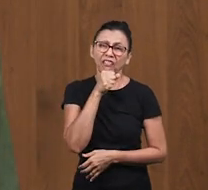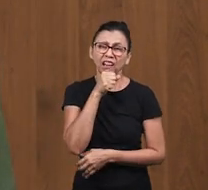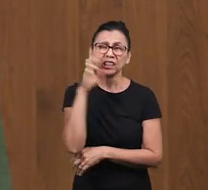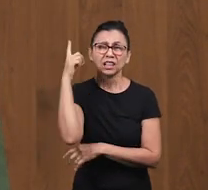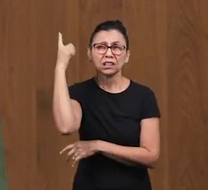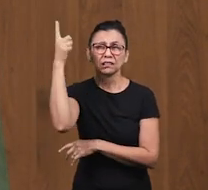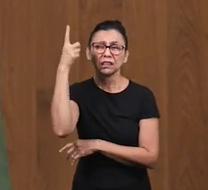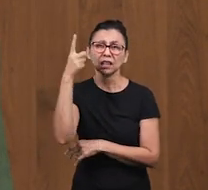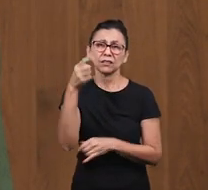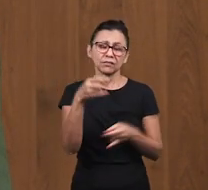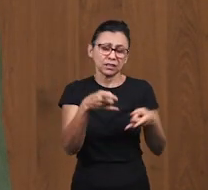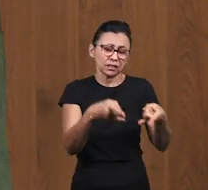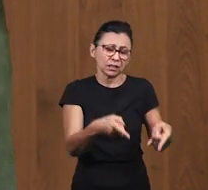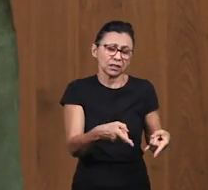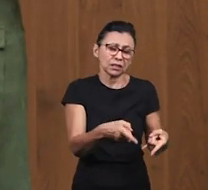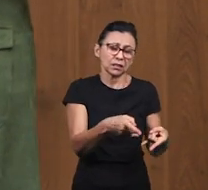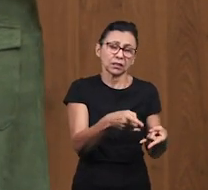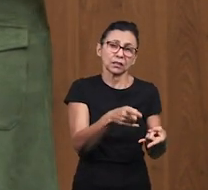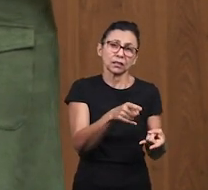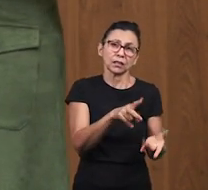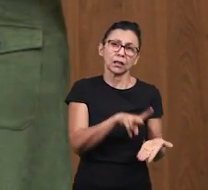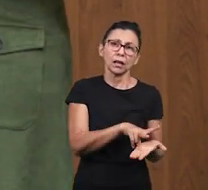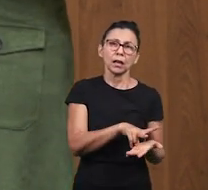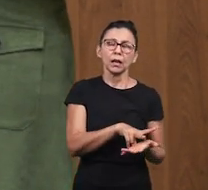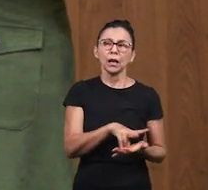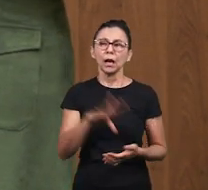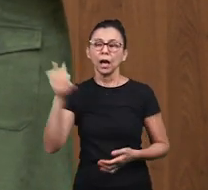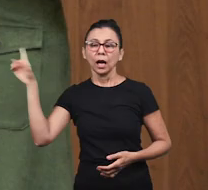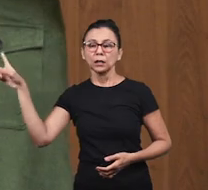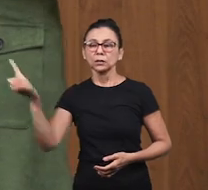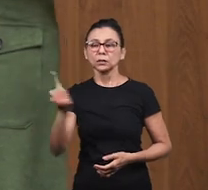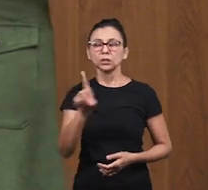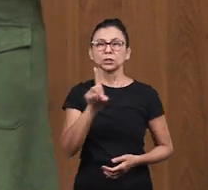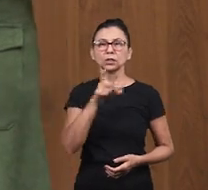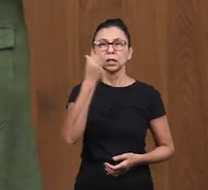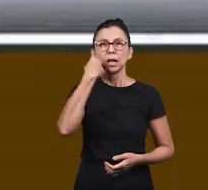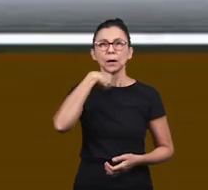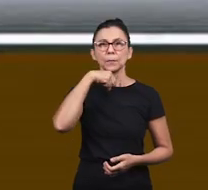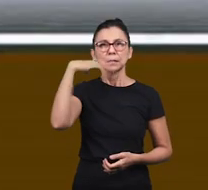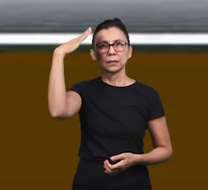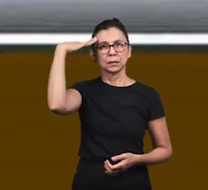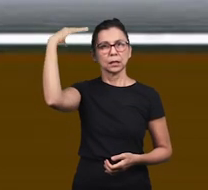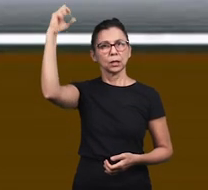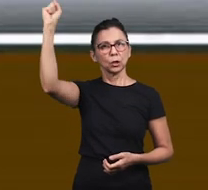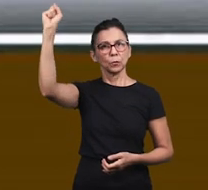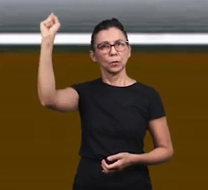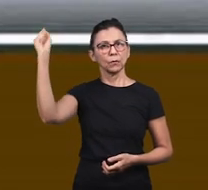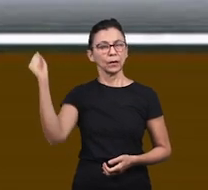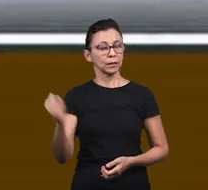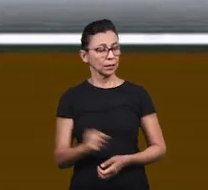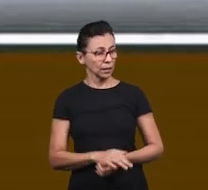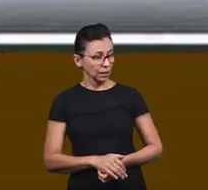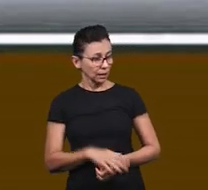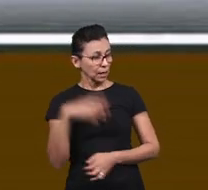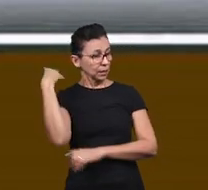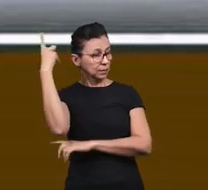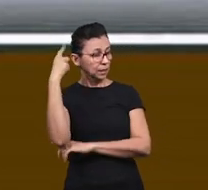lit. La mère de Salomon arrive, Bathsheba, et lui dit, «